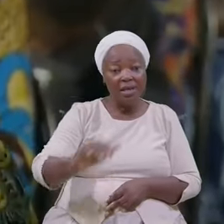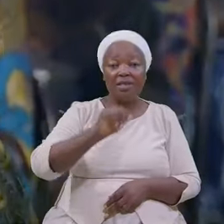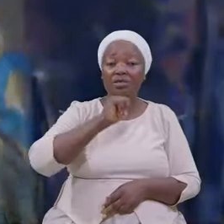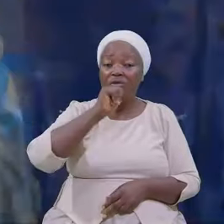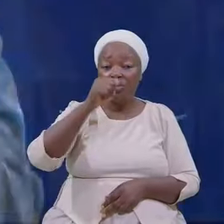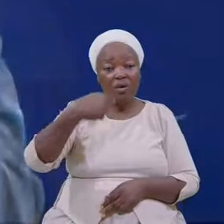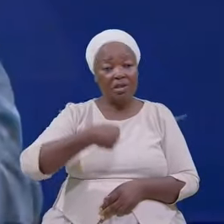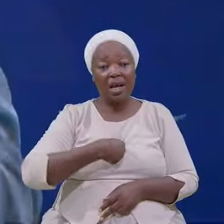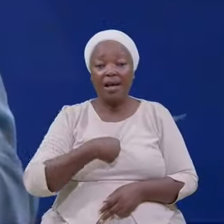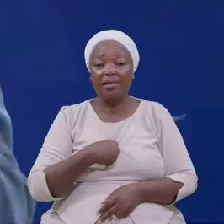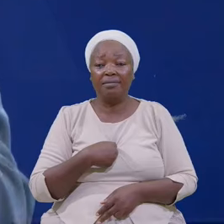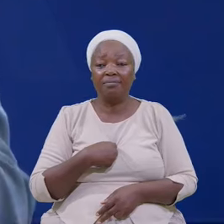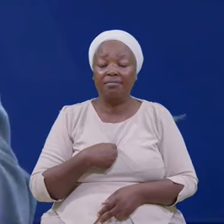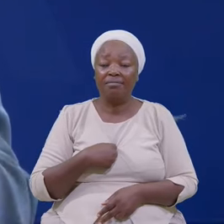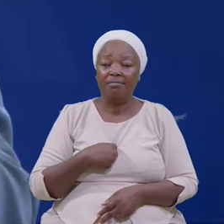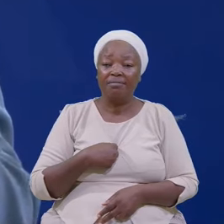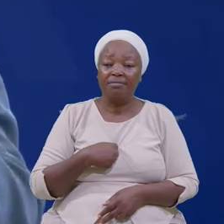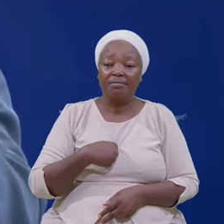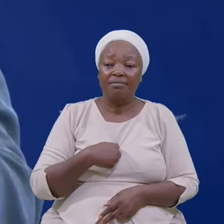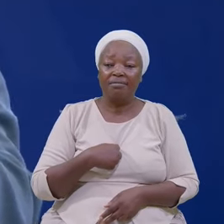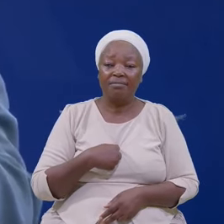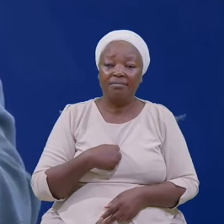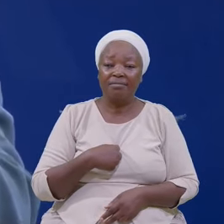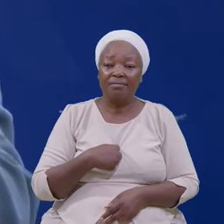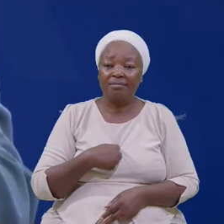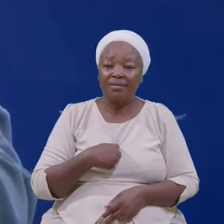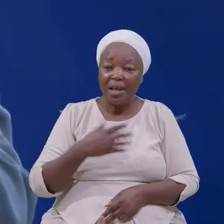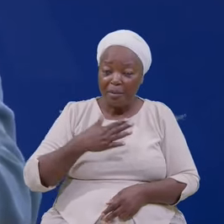yet not I. Ce n'est plus moi qui vis.